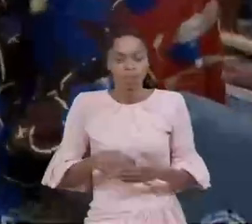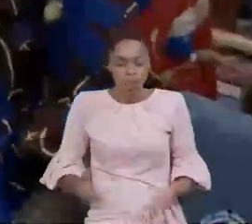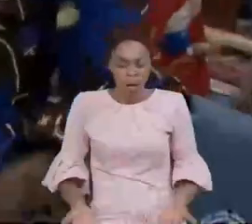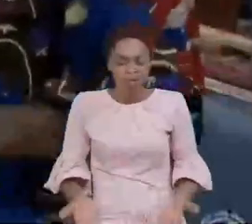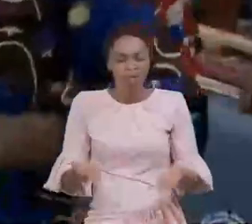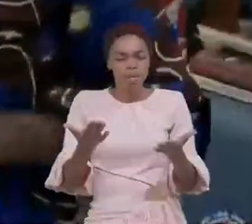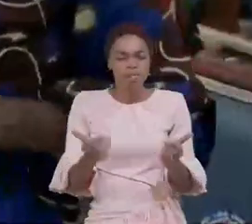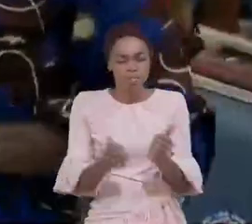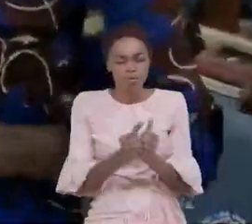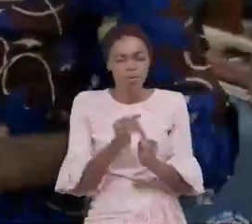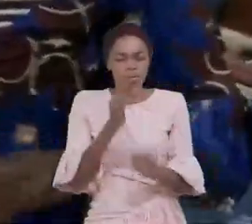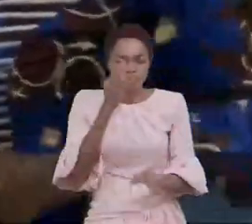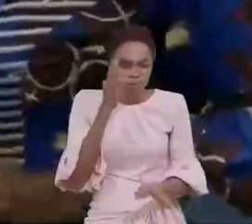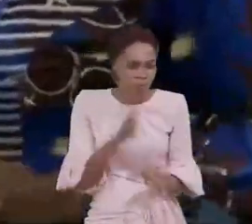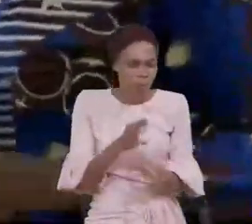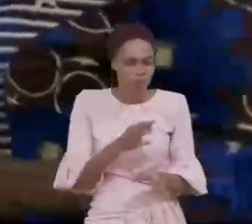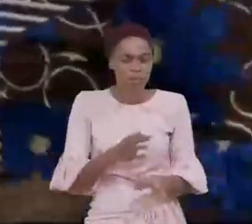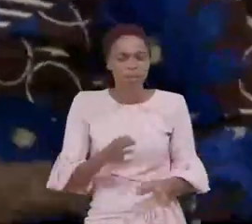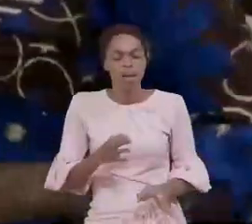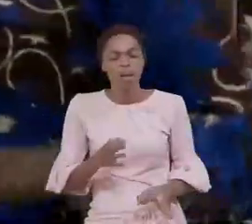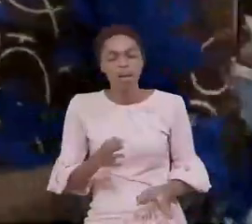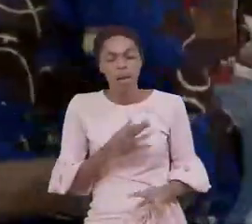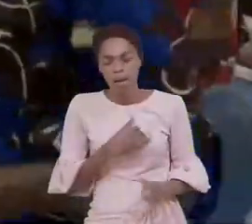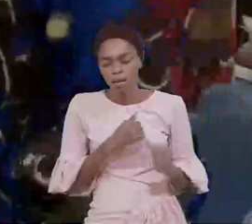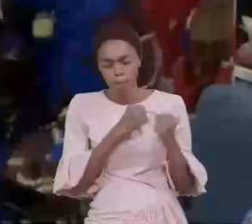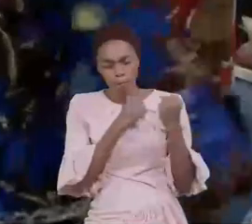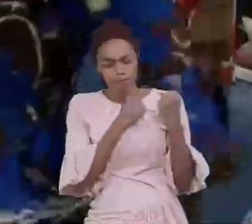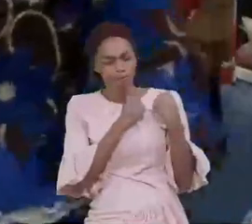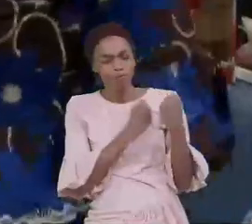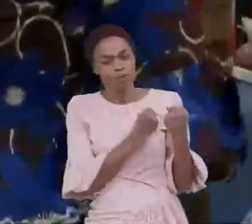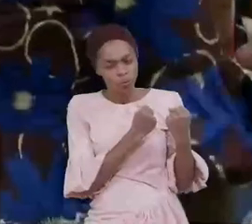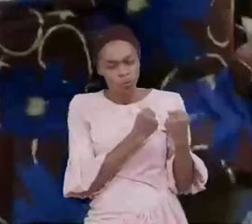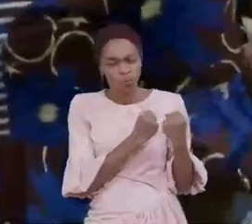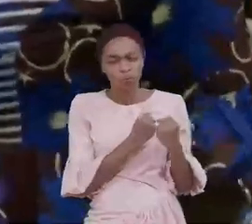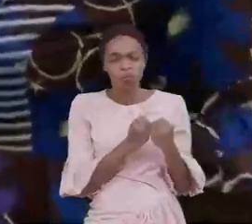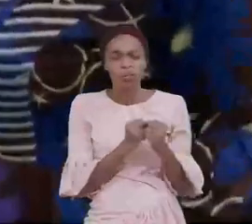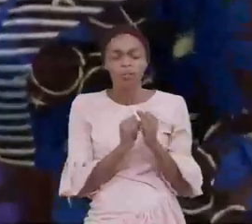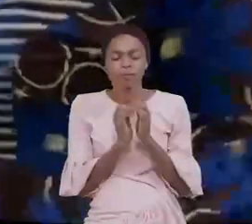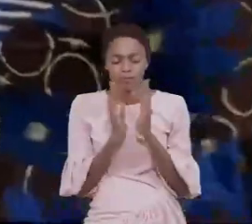Levez-vous avec foi et avec courage.